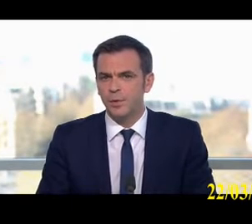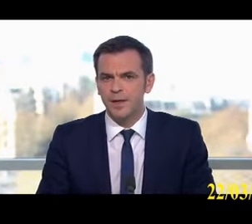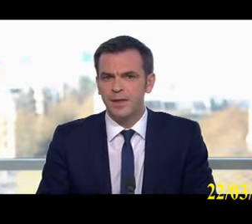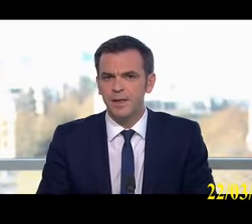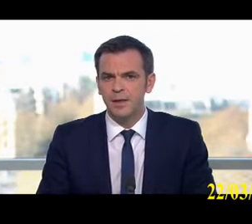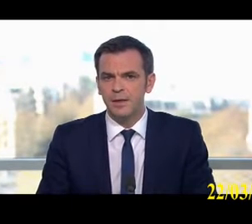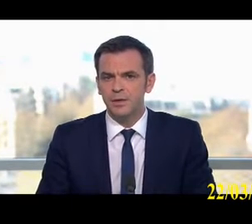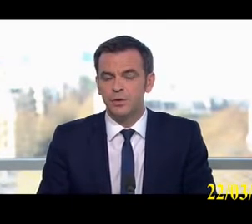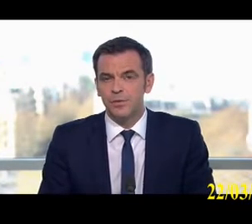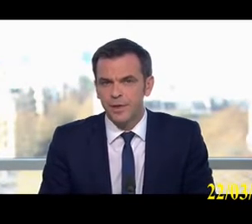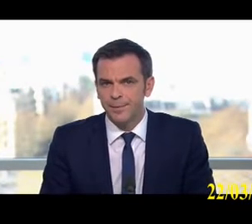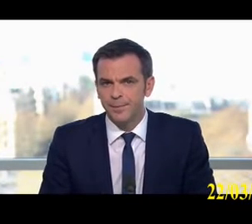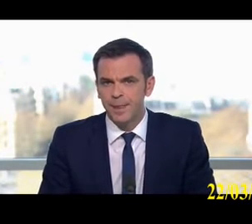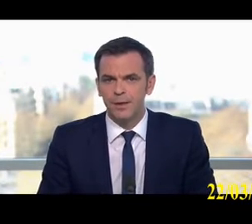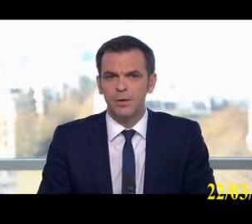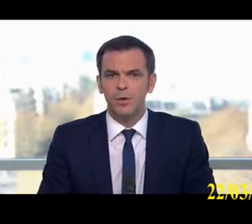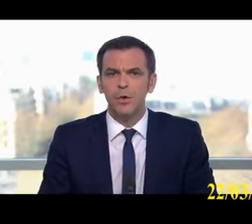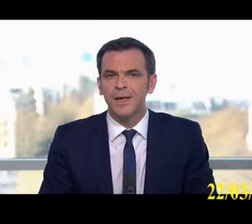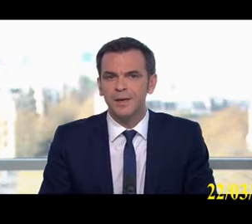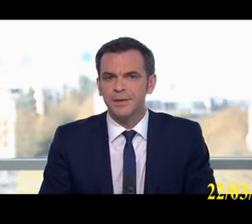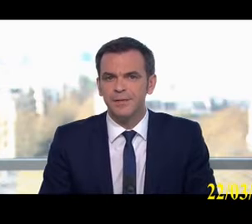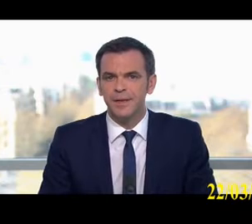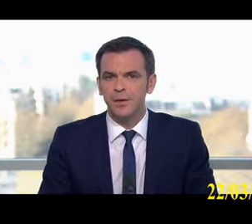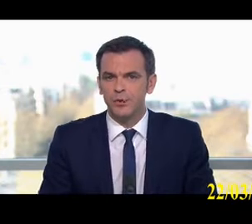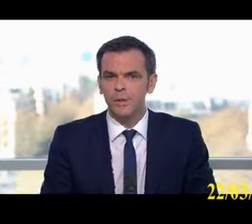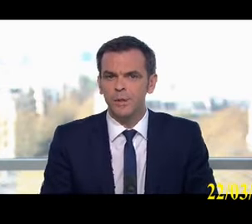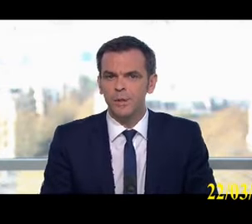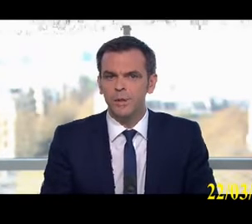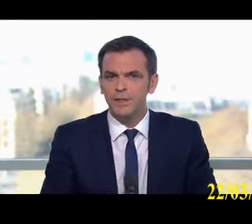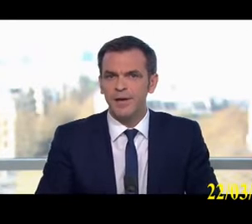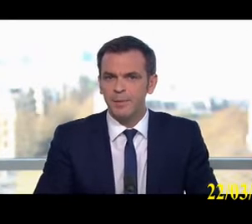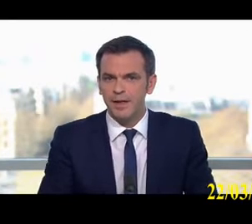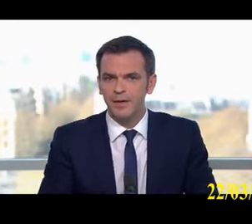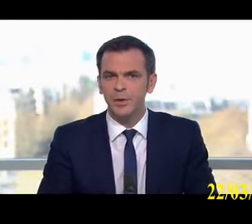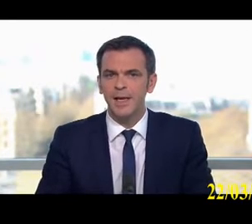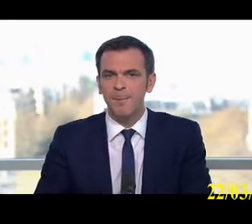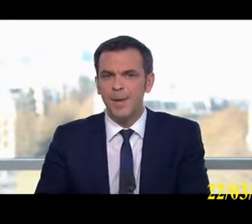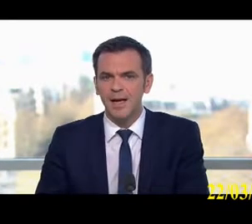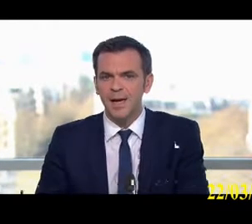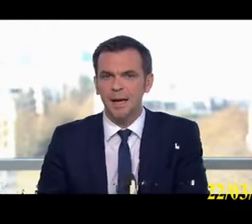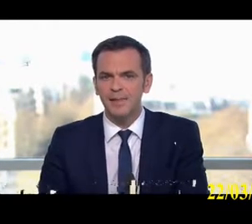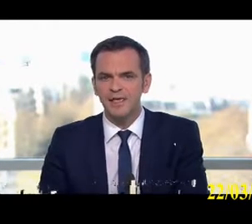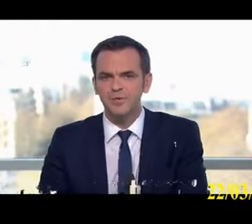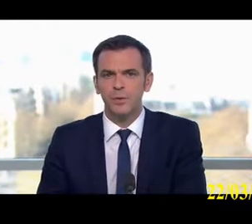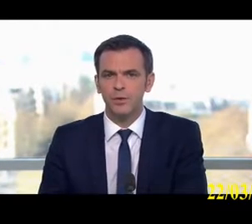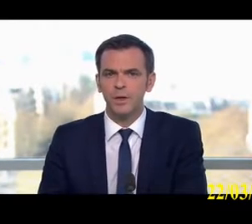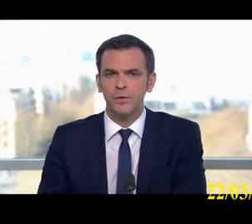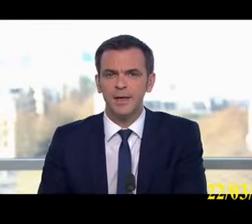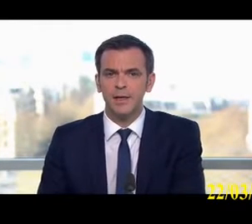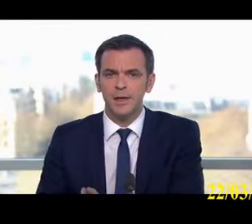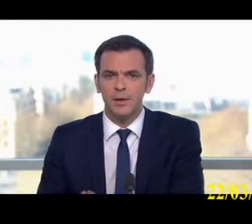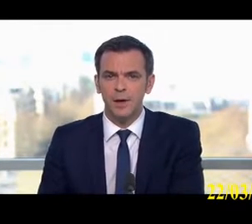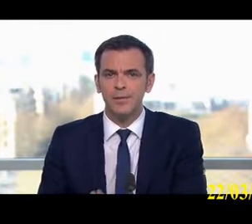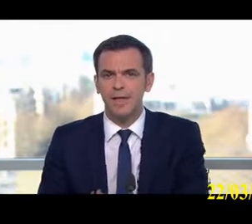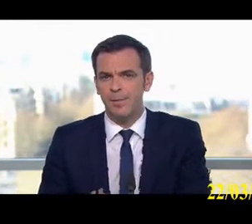chiffre aujourd'hui précis, je l'inventerais. Aucun scientifique aujourd'hui n'est capable de dire avec précision quelle est la part de la population qui